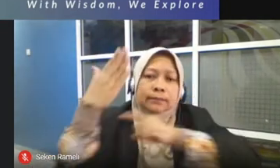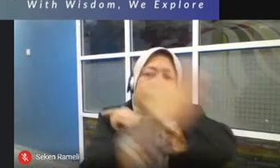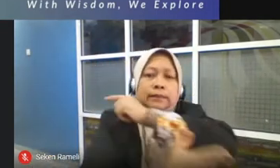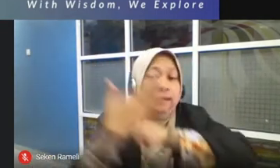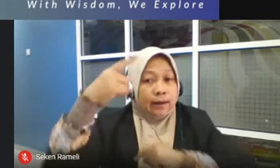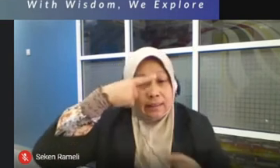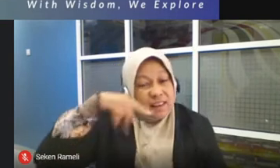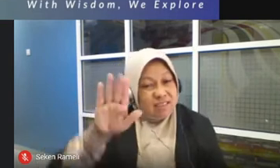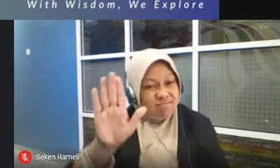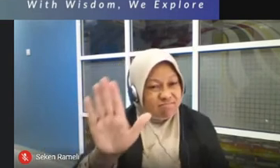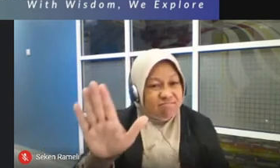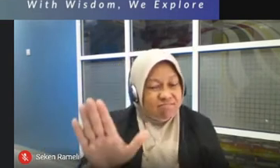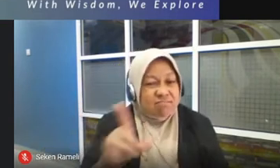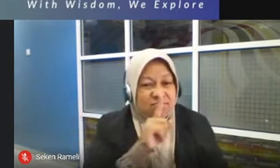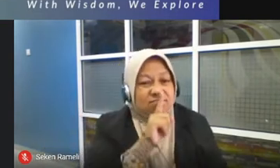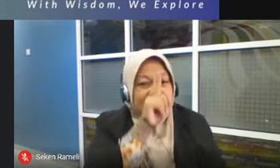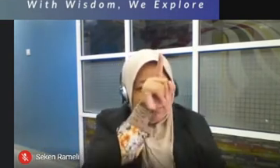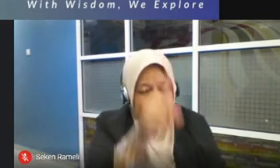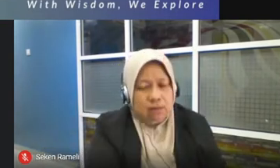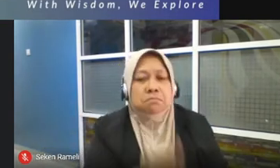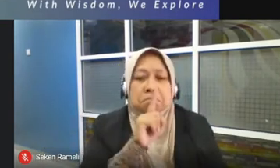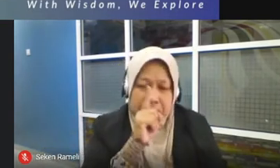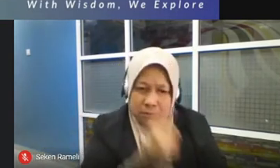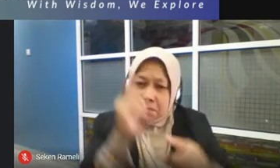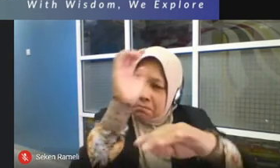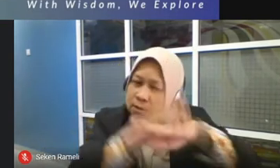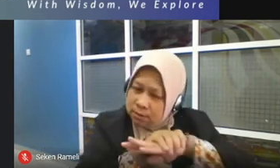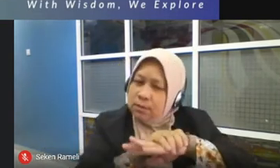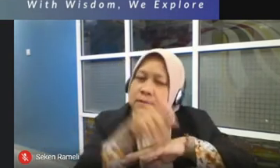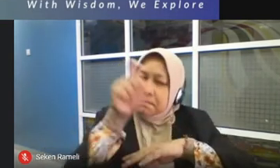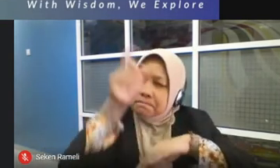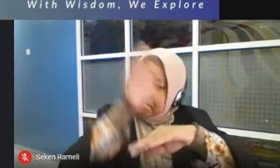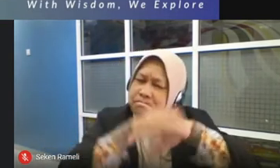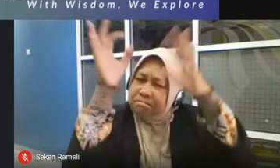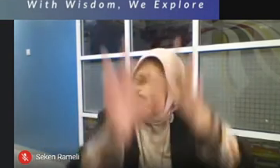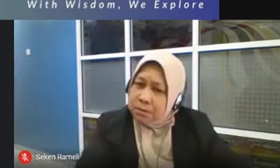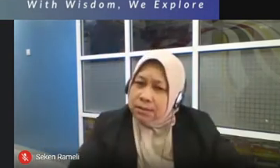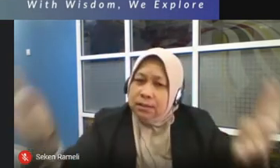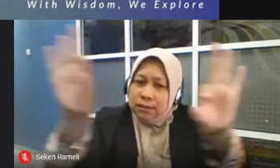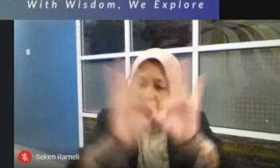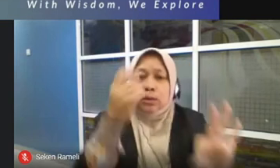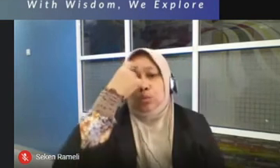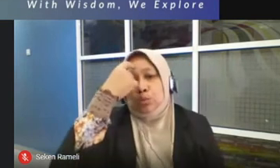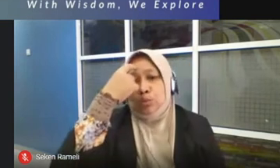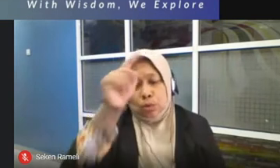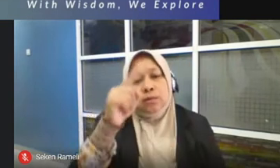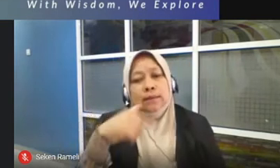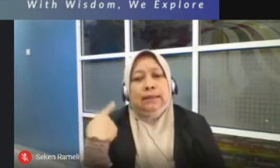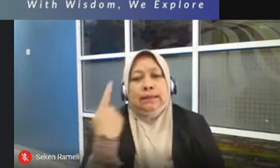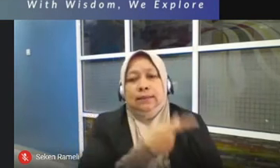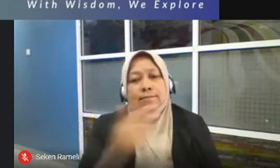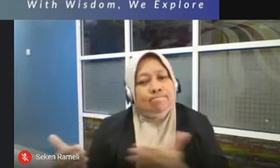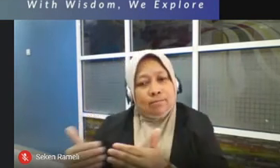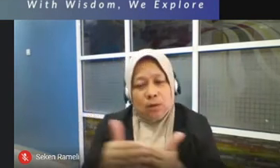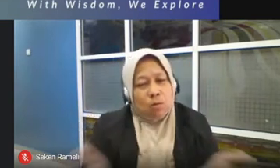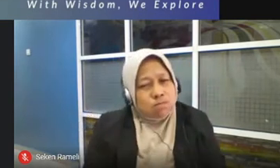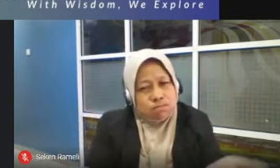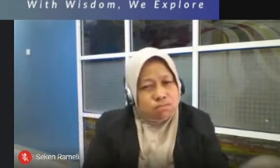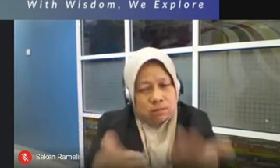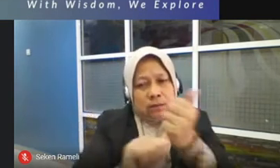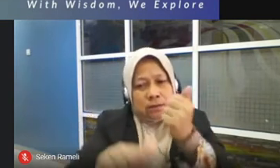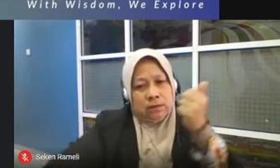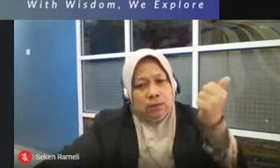Thailand yang mana bahawasanya bahasa Inggeris ni adalah sangat-sangat penting, dan mereka terus buat enforcement dan juga